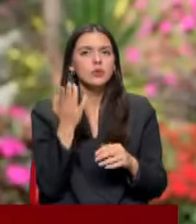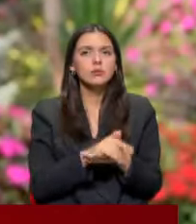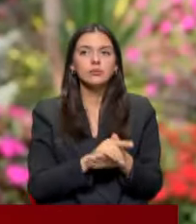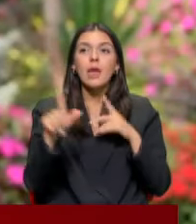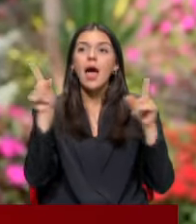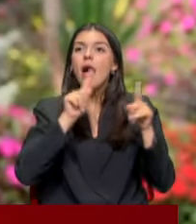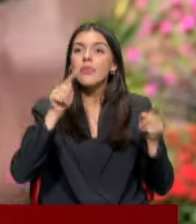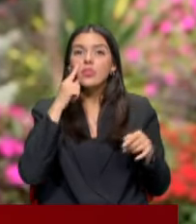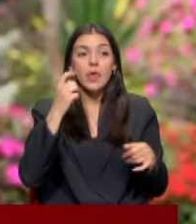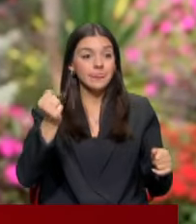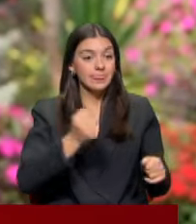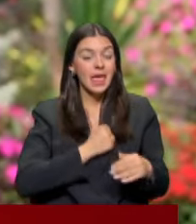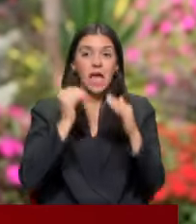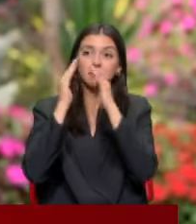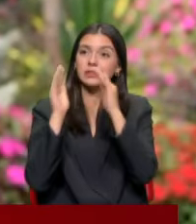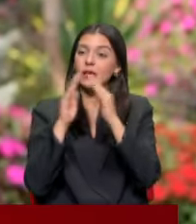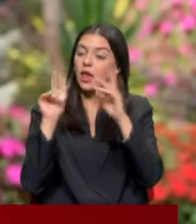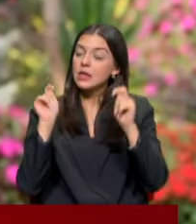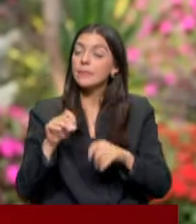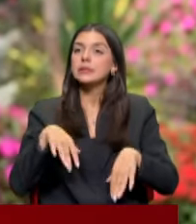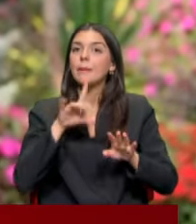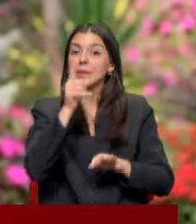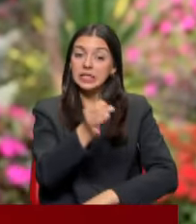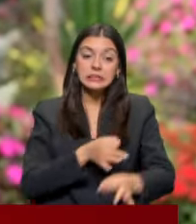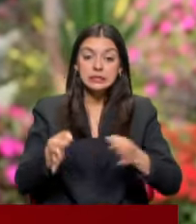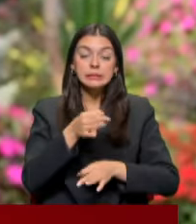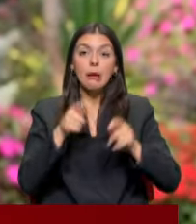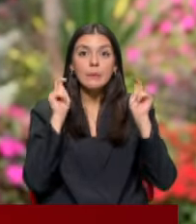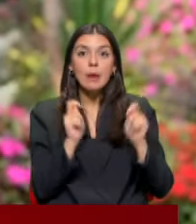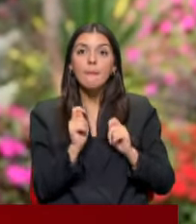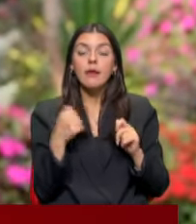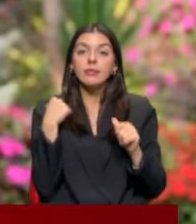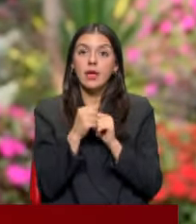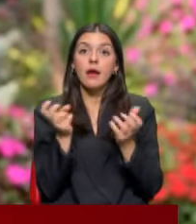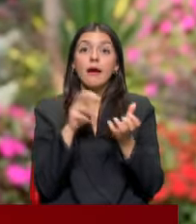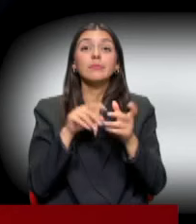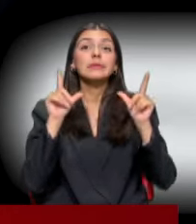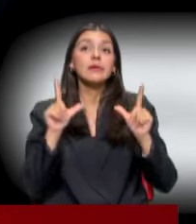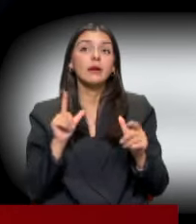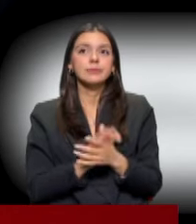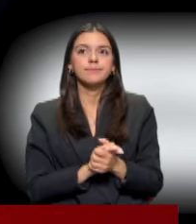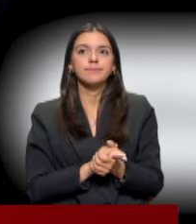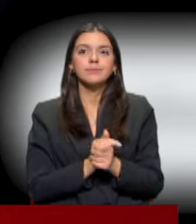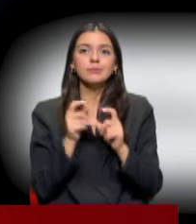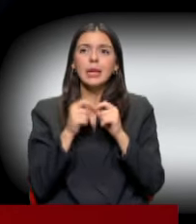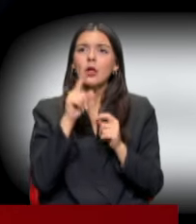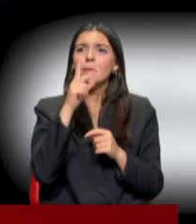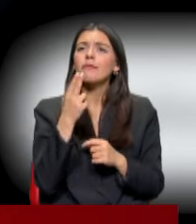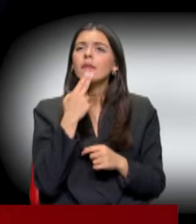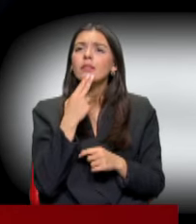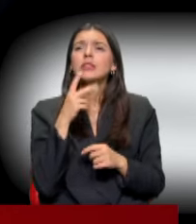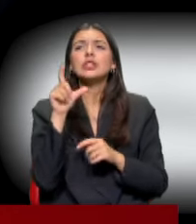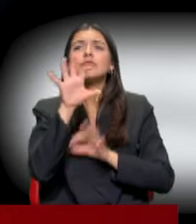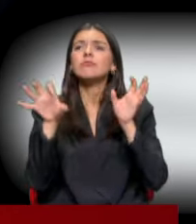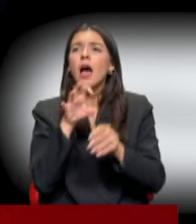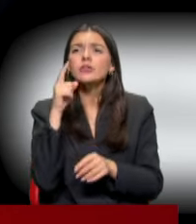mekanizmasının devasa saraylar inşa ederek değil, bir sistem kurarak yeniden ayağa kalkması lazım. Beyoğlu'nda bir kadına cinsel tacizde